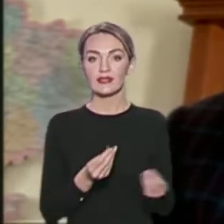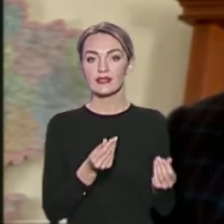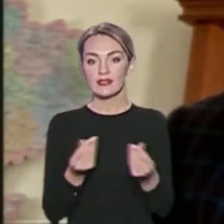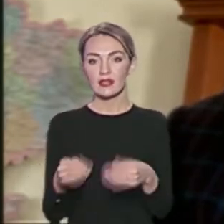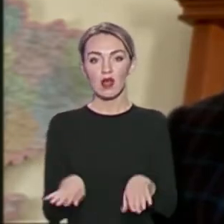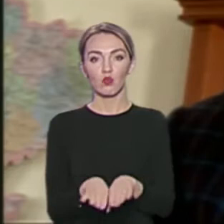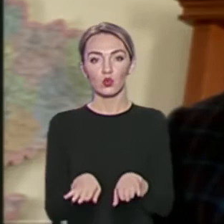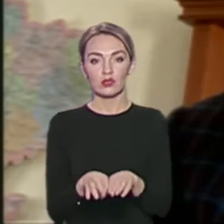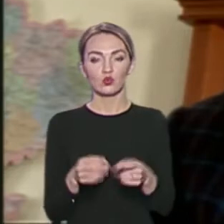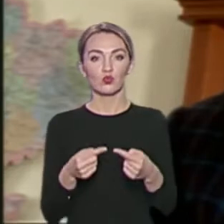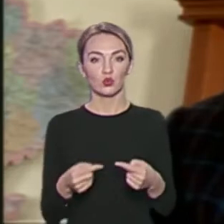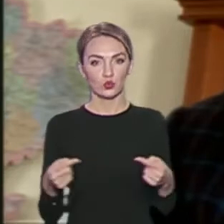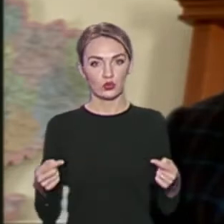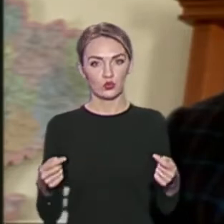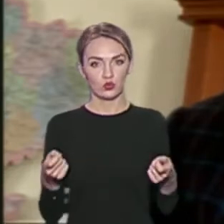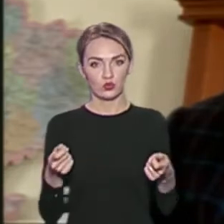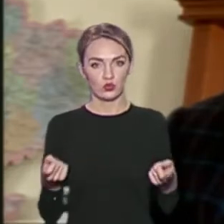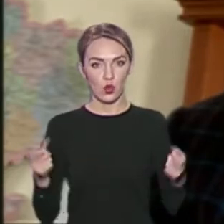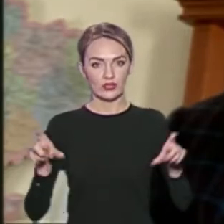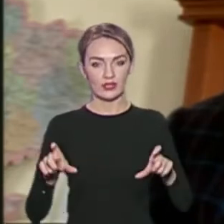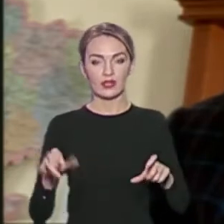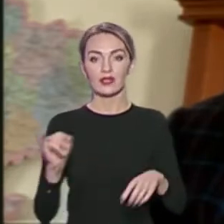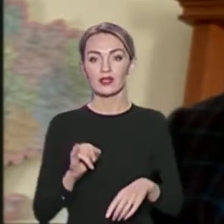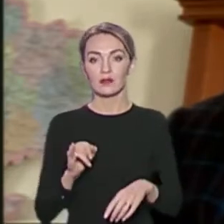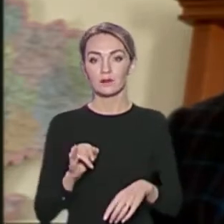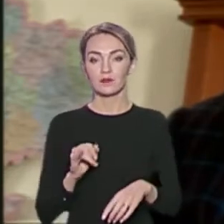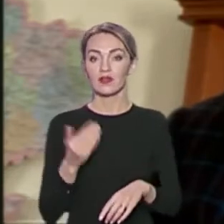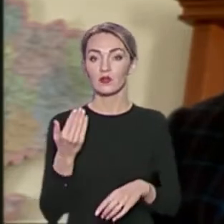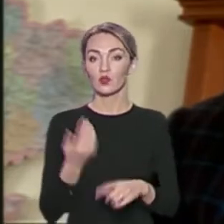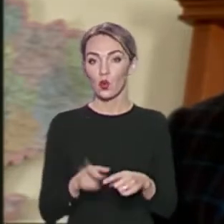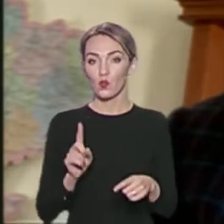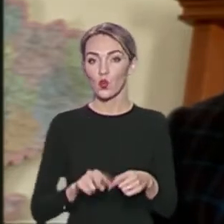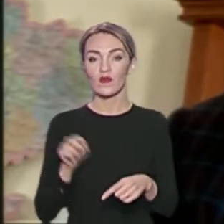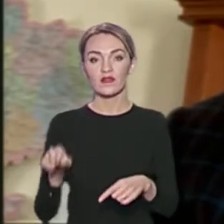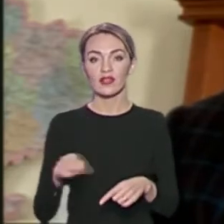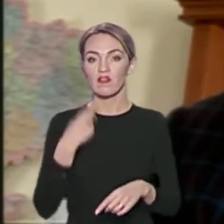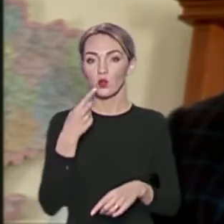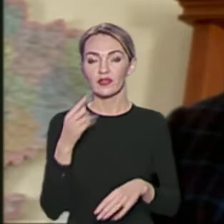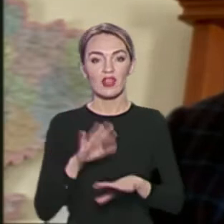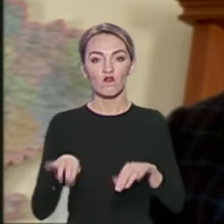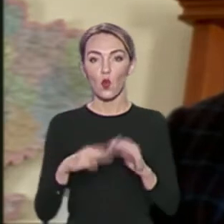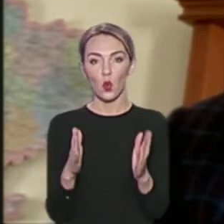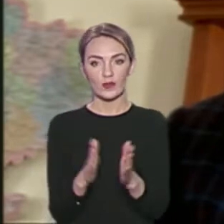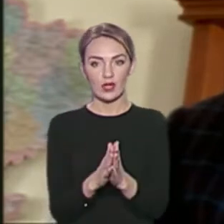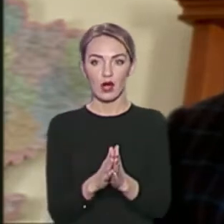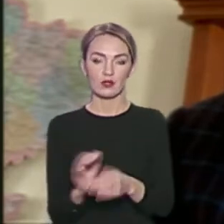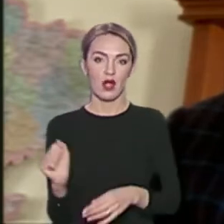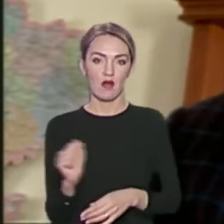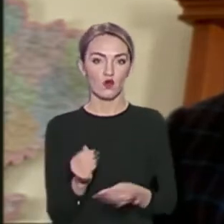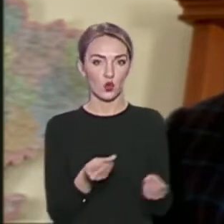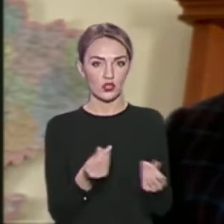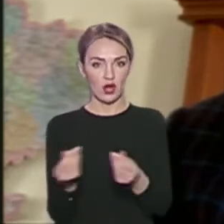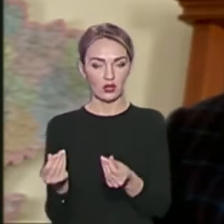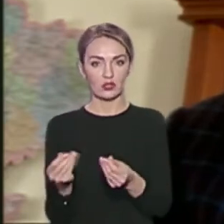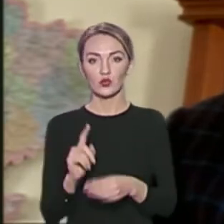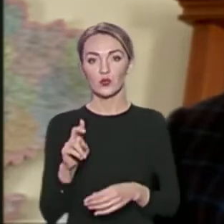подібну продукцію вони зросли. І тому, власне, ви і наводите ці цифри не в обсягах, а ви наводите ці цифри в грошах для